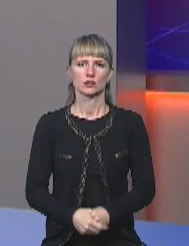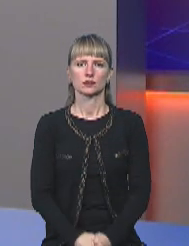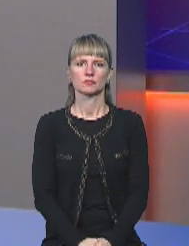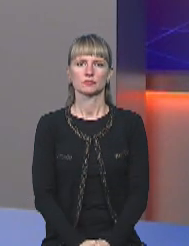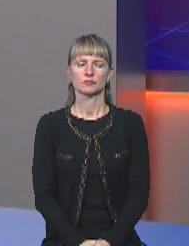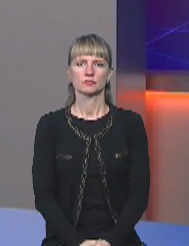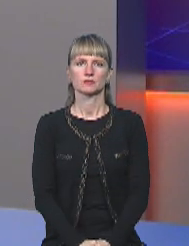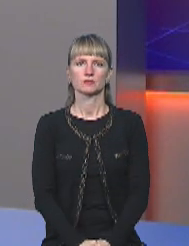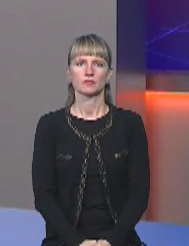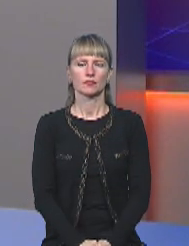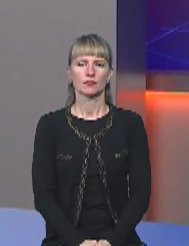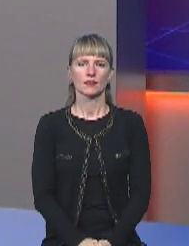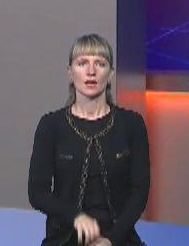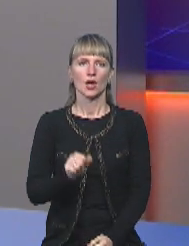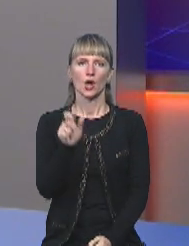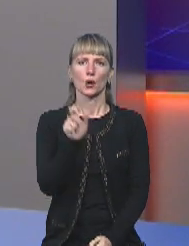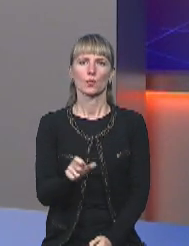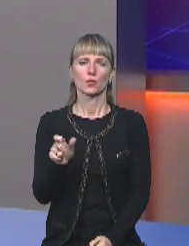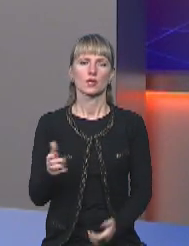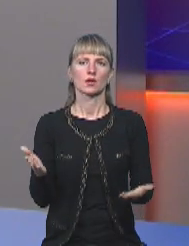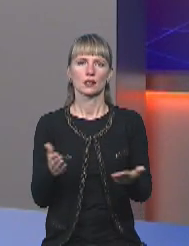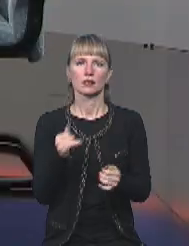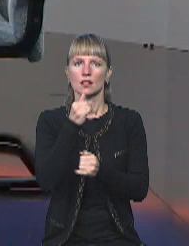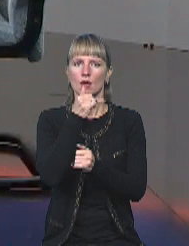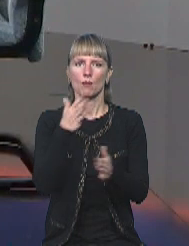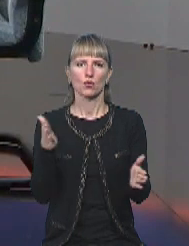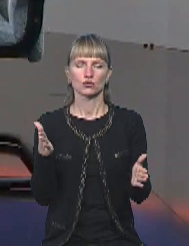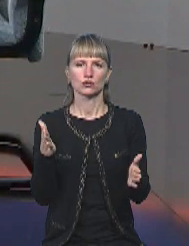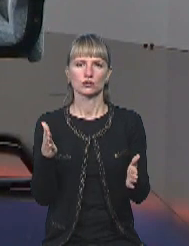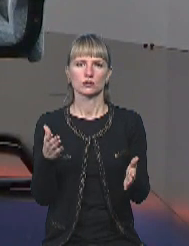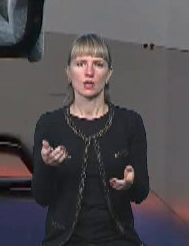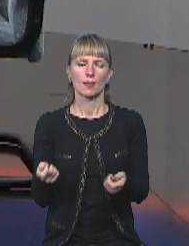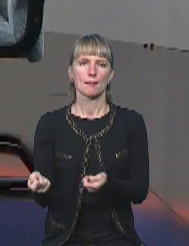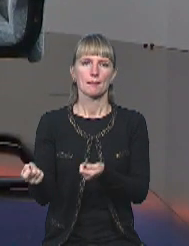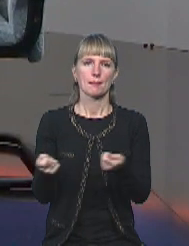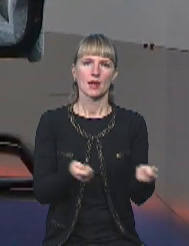звичайній машині. Тобто, а людей, яких не можна рухати,